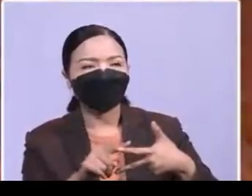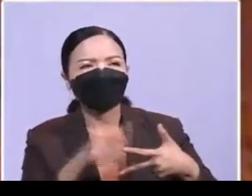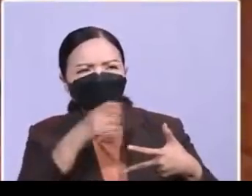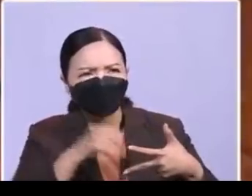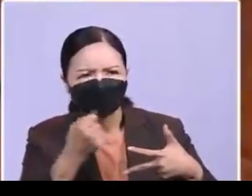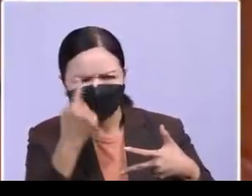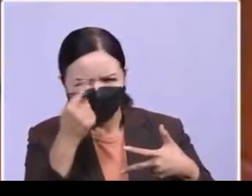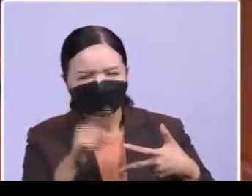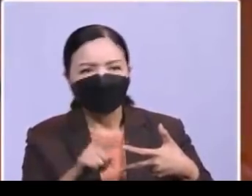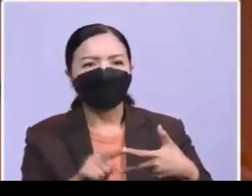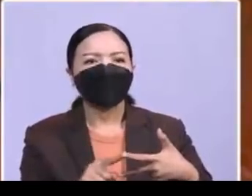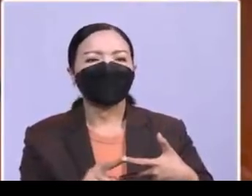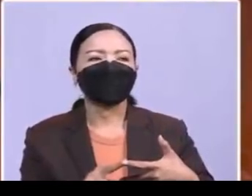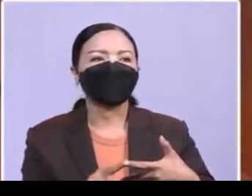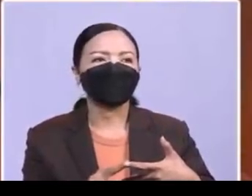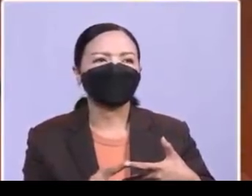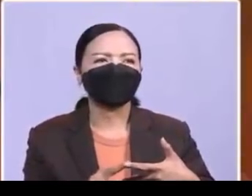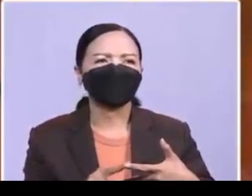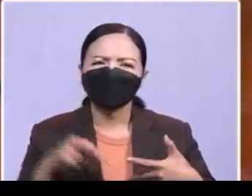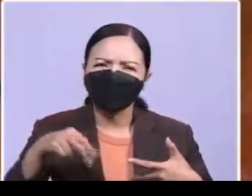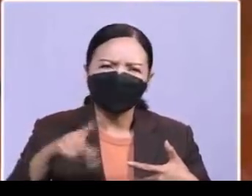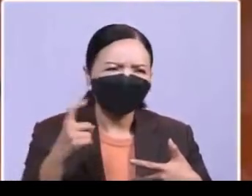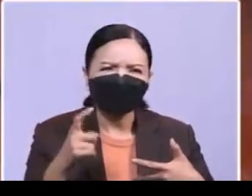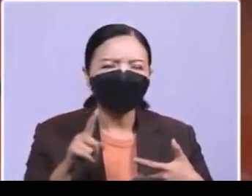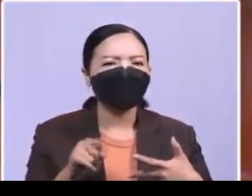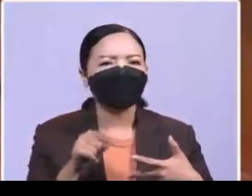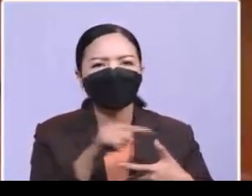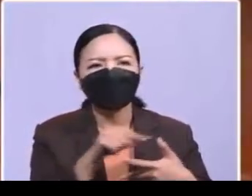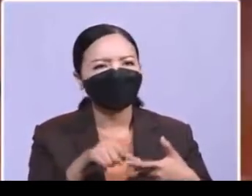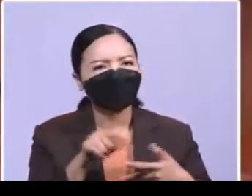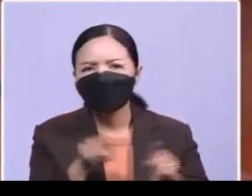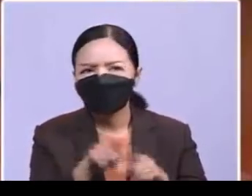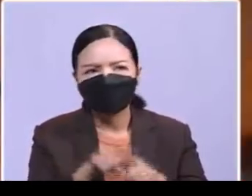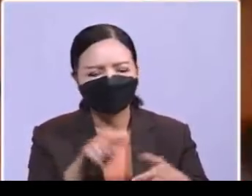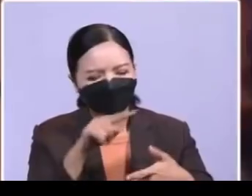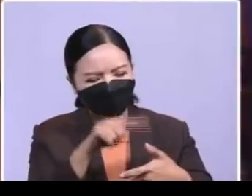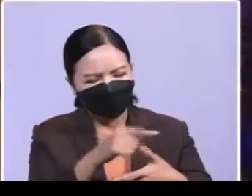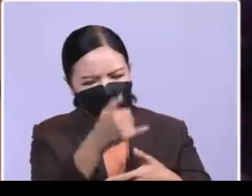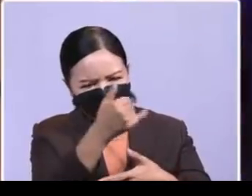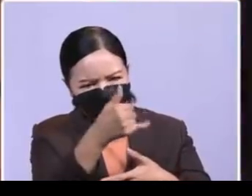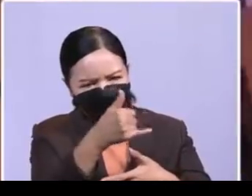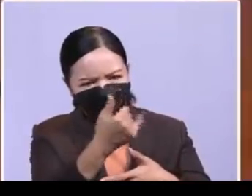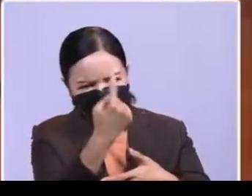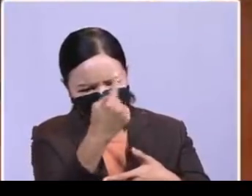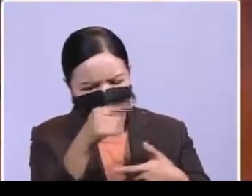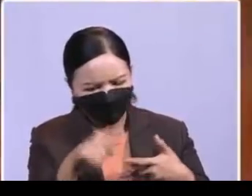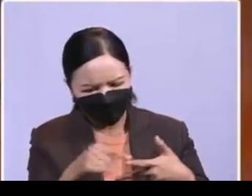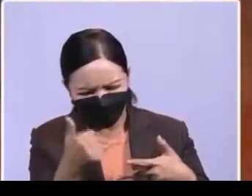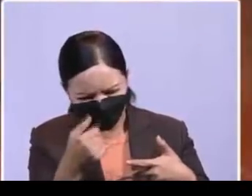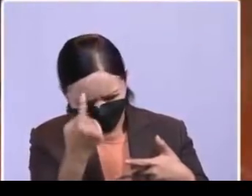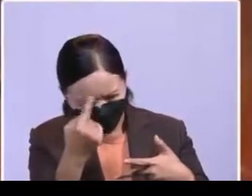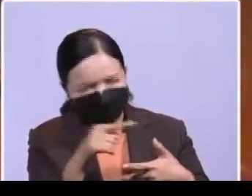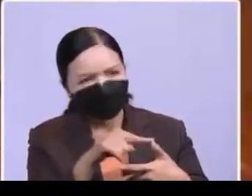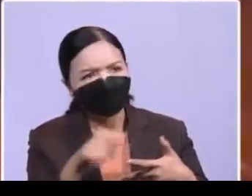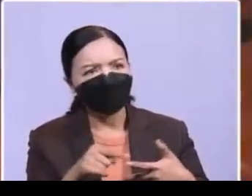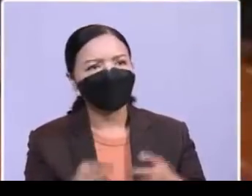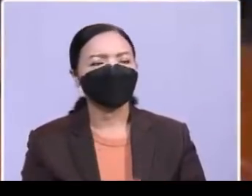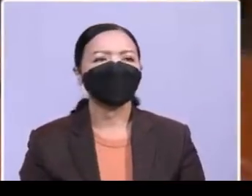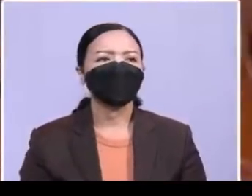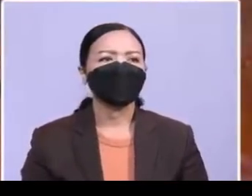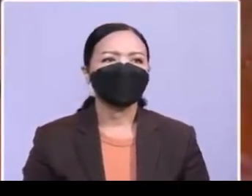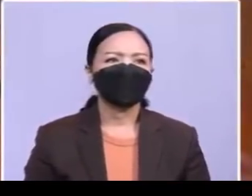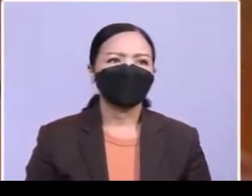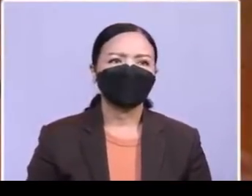วัยอีก1คนขยับตัวไม่ได้เช่นเดียวกันเจ้าหน้าที่เห็นดังนั้นครับก็เลยอ่ะรีบสอบถามเท่าที่จ